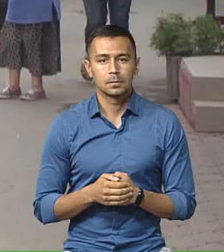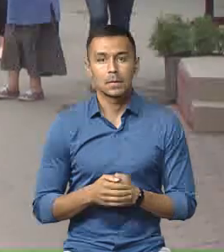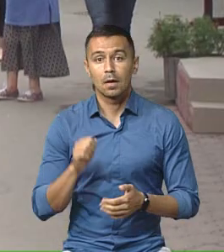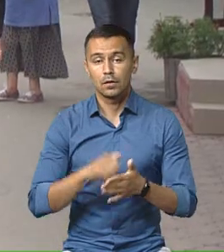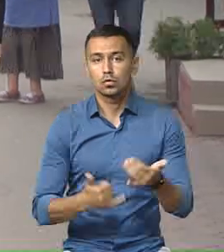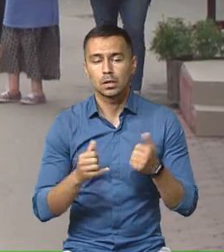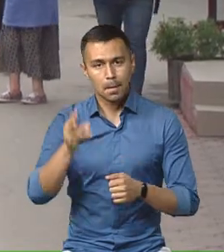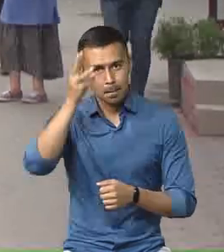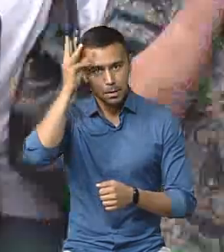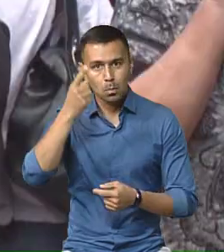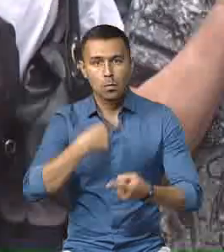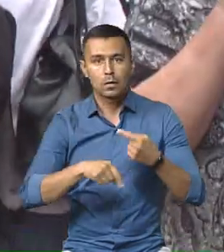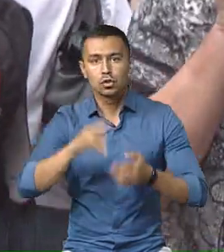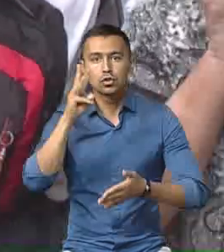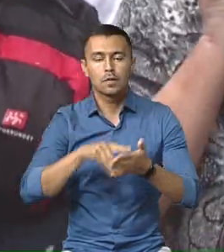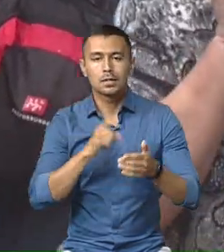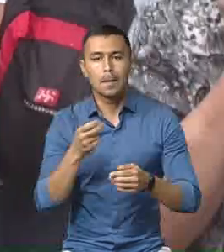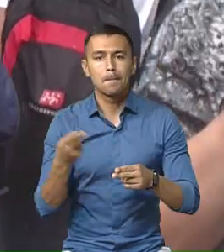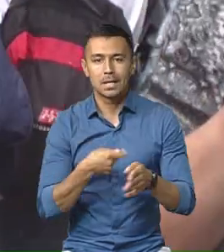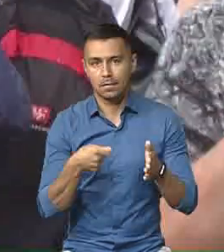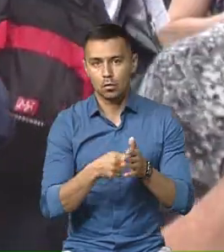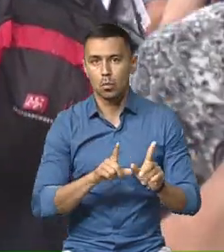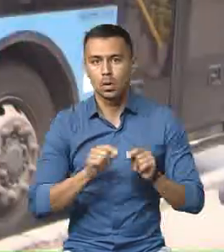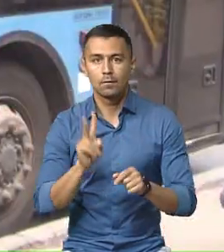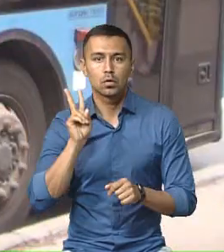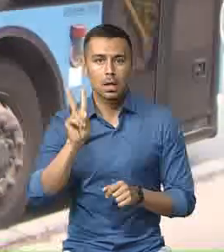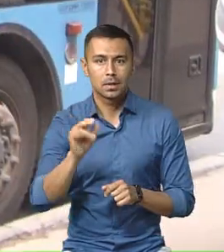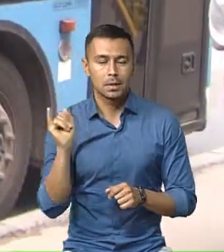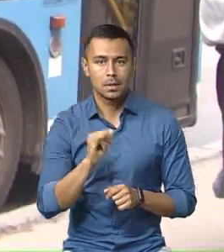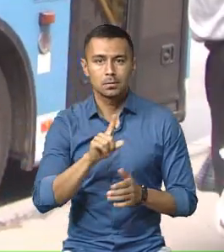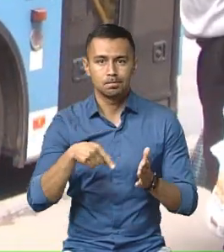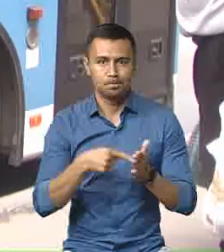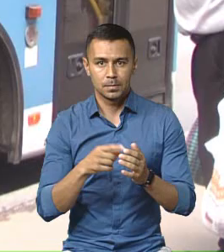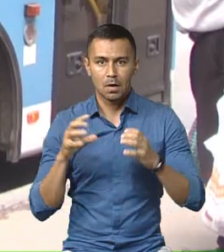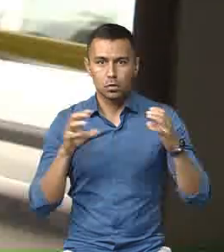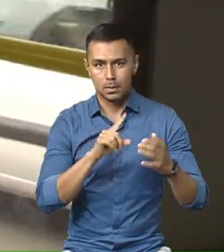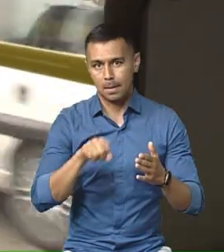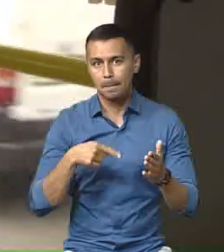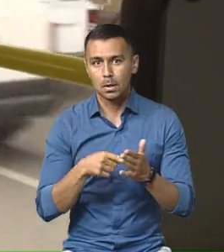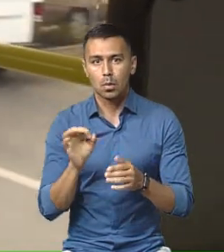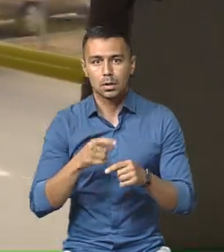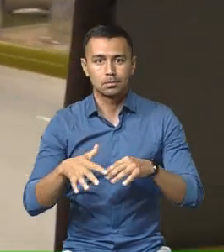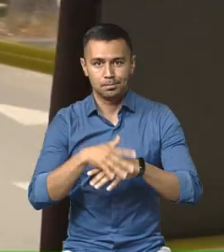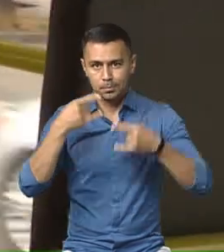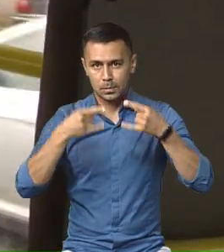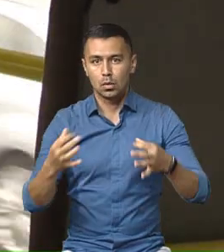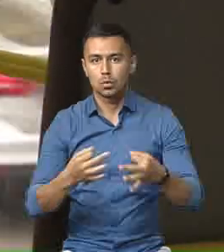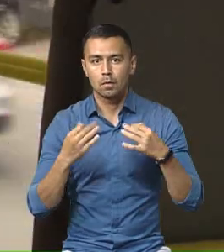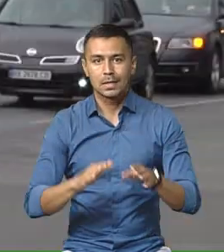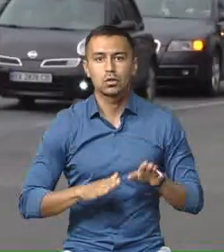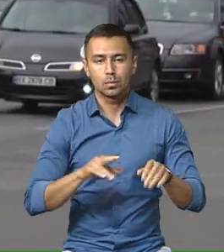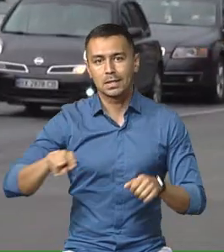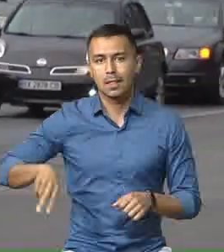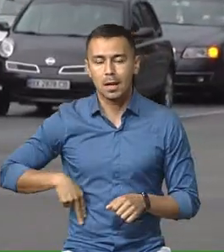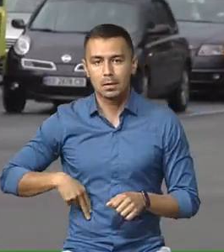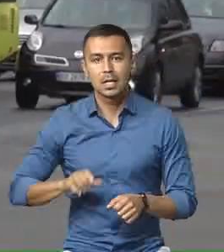Відсьогодні у Хмельницькому повертають штрафи за безквитковий проїзд у тролейбусах та комунальних автобусах міста. Про це Суспільному розповіла заступниця